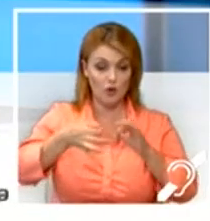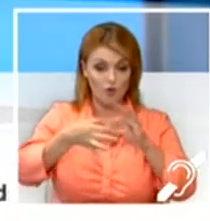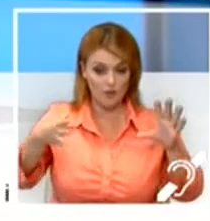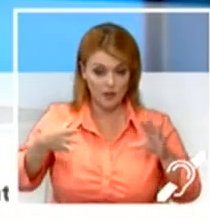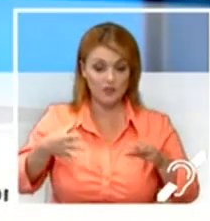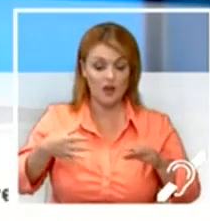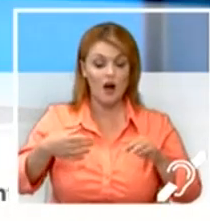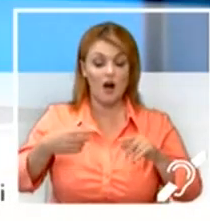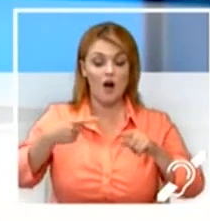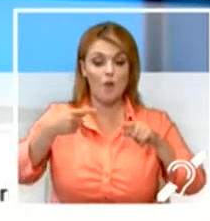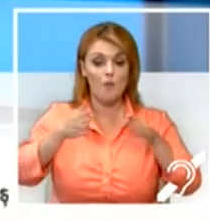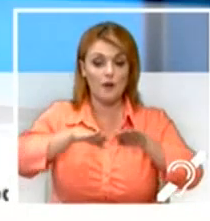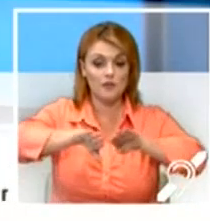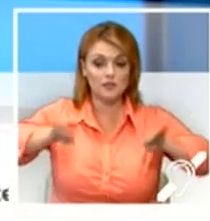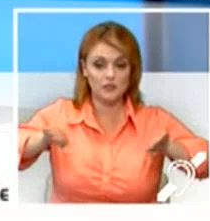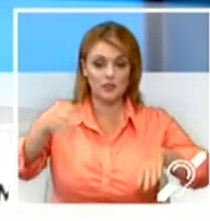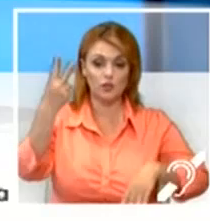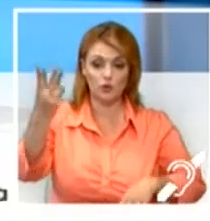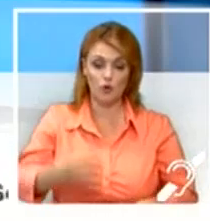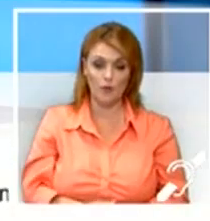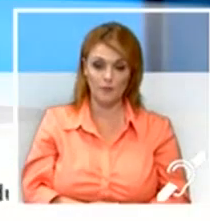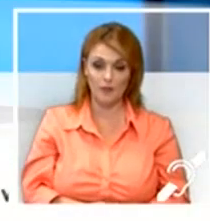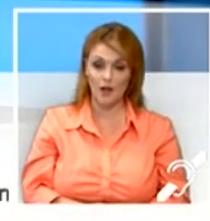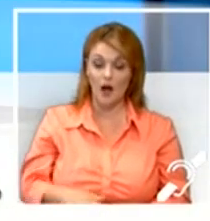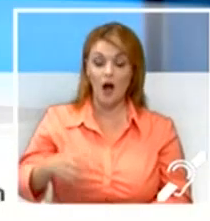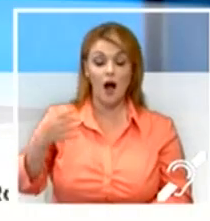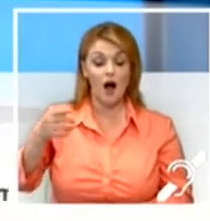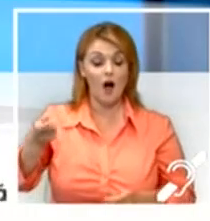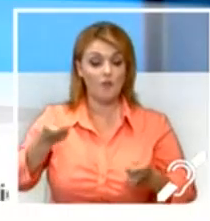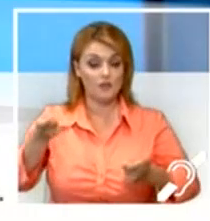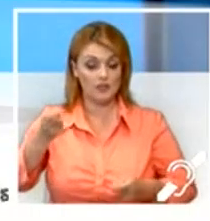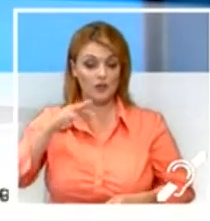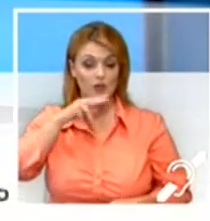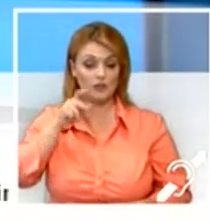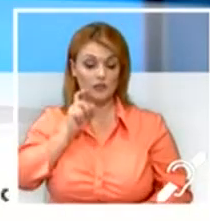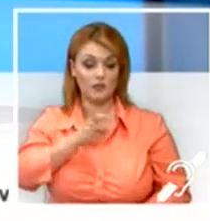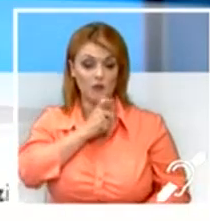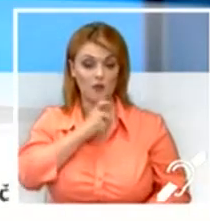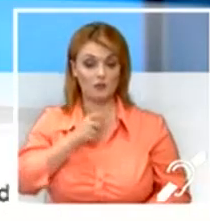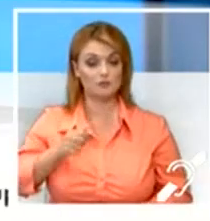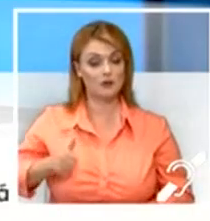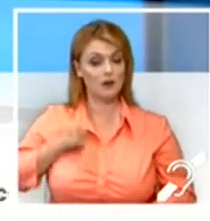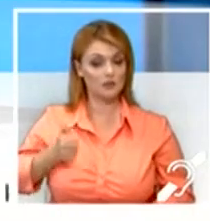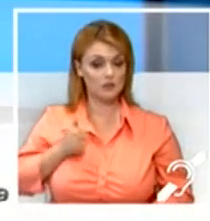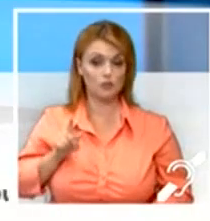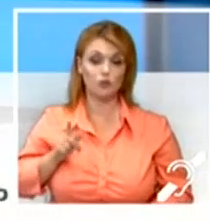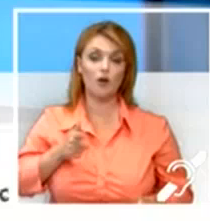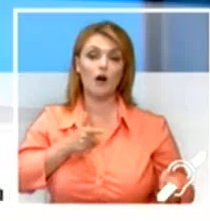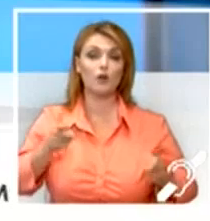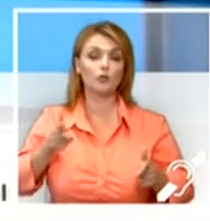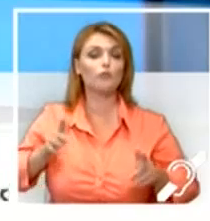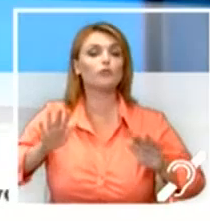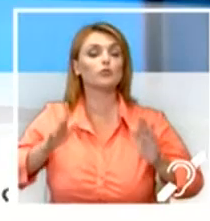mai bun moment pentru Kim Jong-un să se laude că e pregătit să mobilizeze capacitatea nucleară de descurajare a unui război,